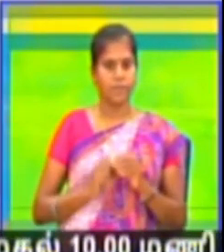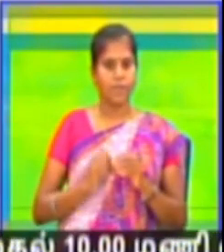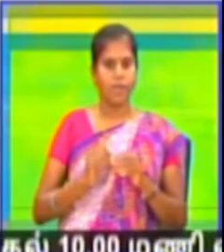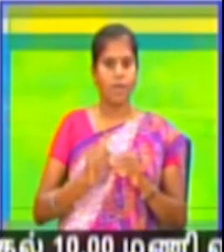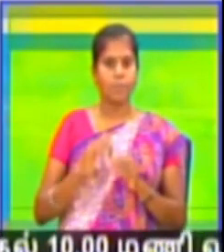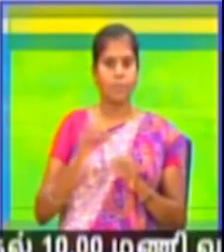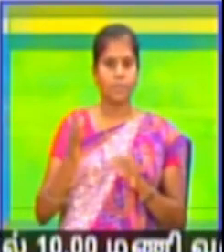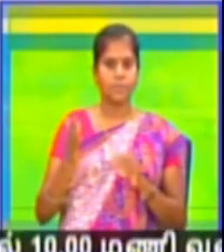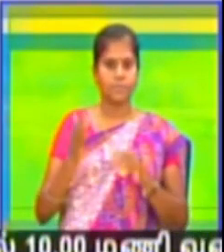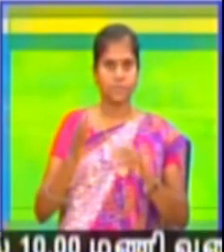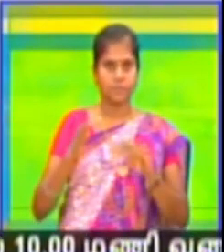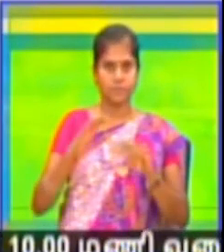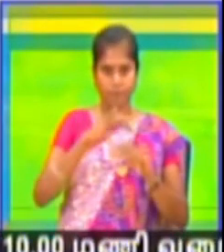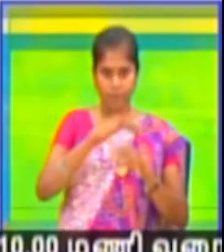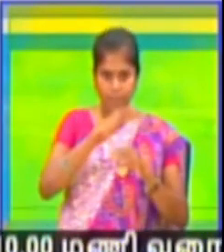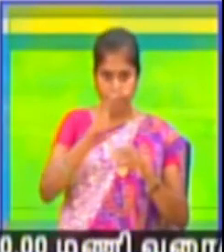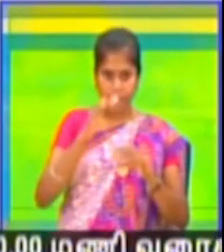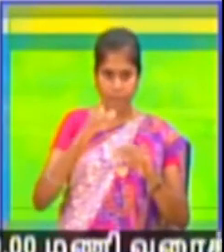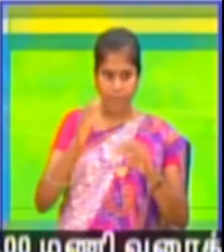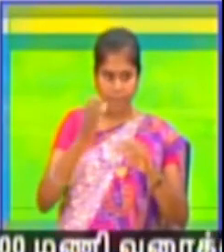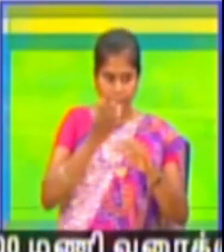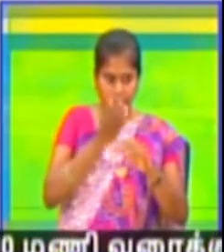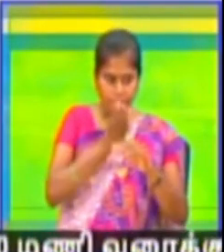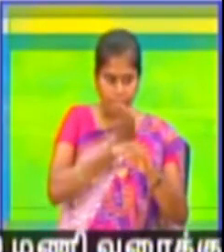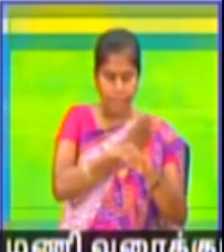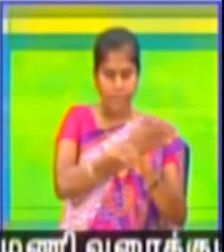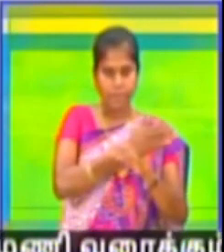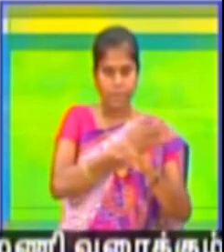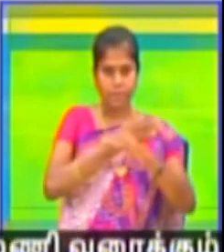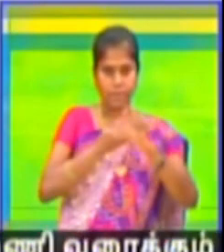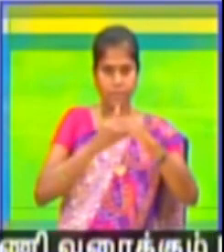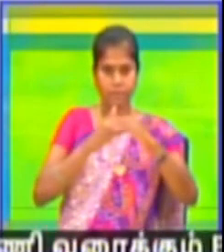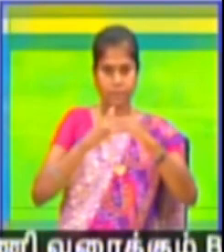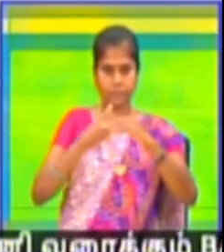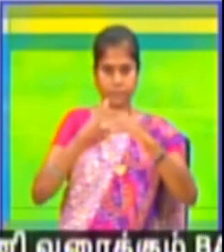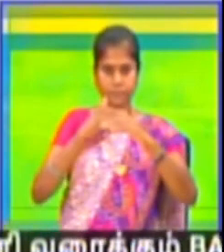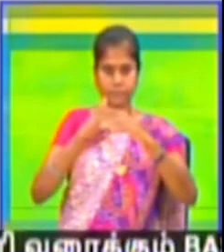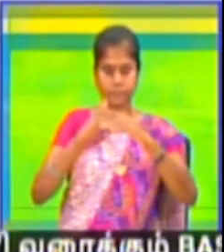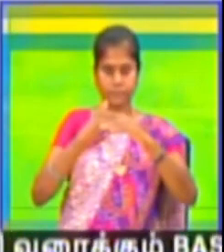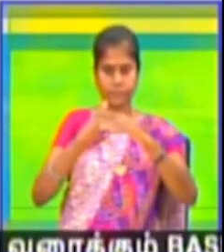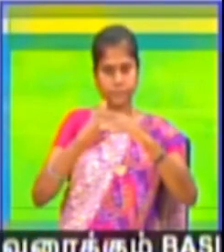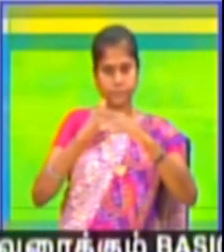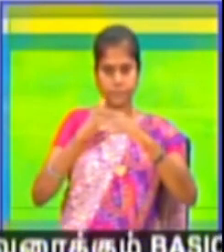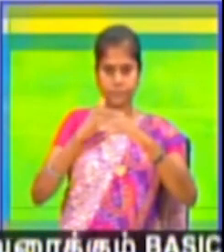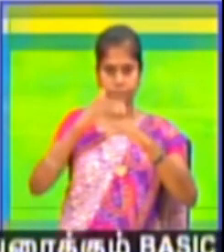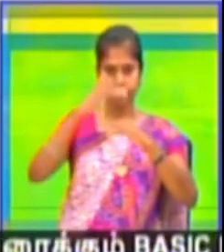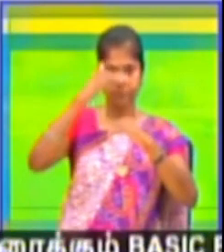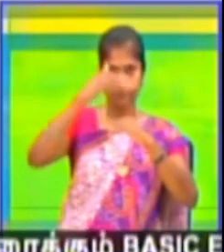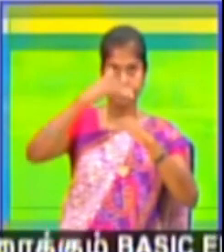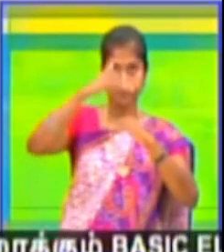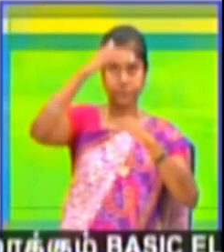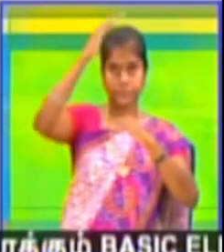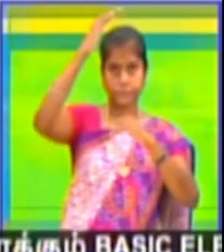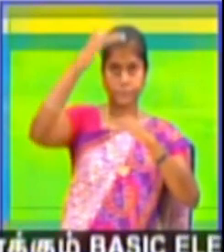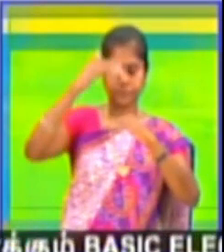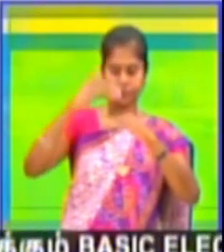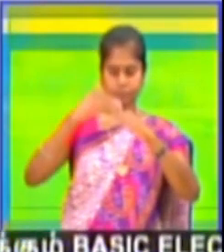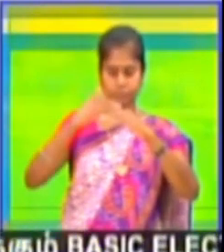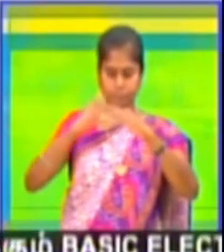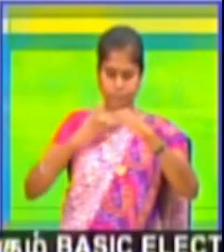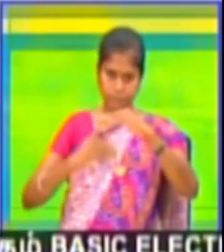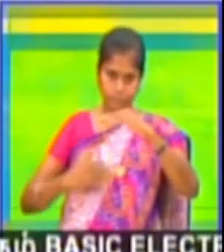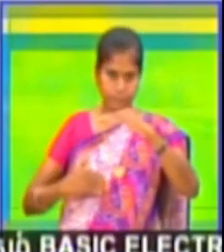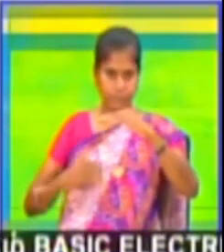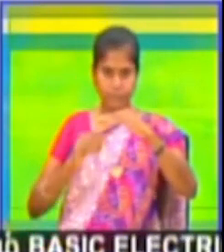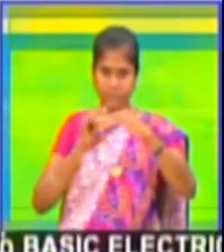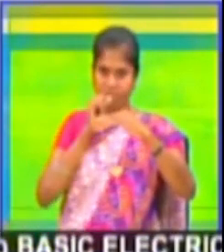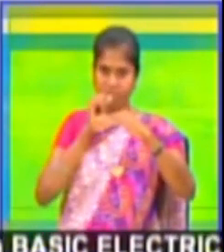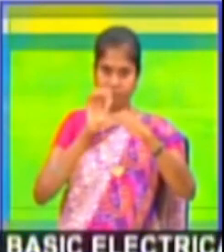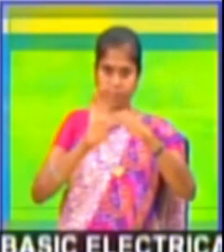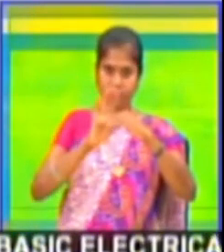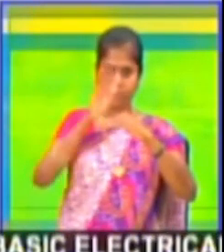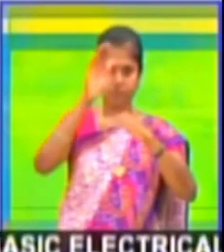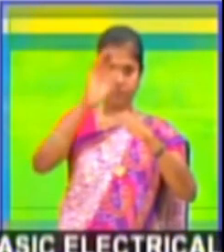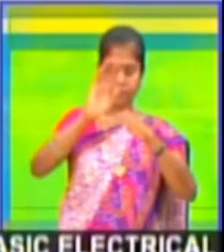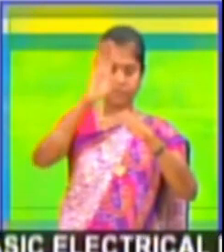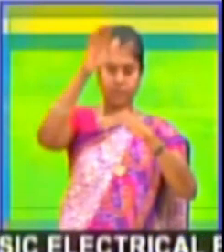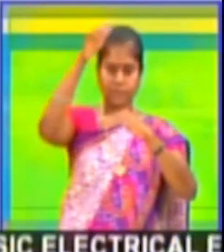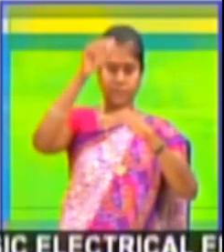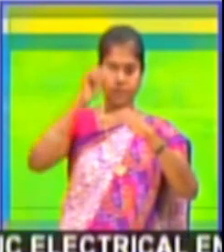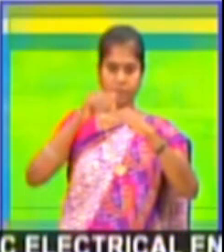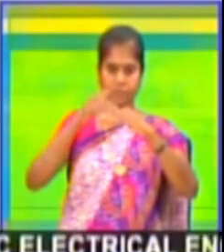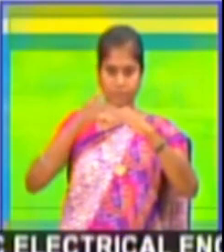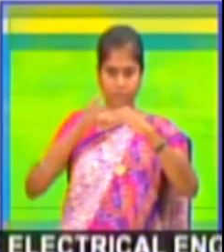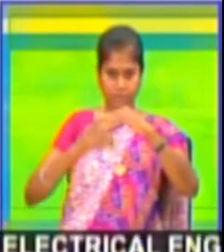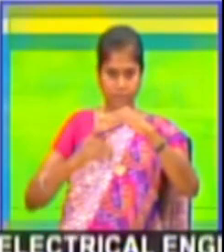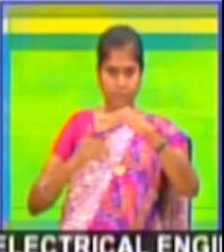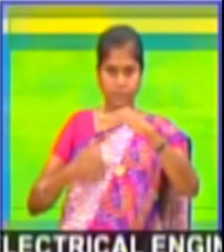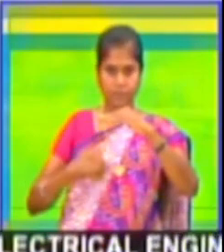அமைஞ்சிருக்கு, வடக்கில் ஆர்க்டிக் பெருங்கடலும் தெற்கில் மெக்சிகோ வளைகுடாவும் இருக்குது.